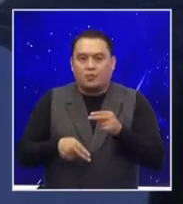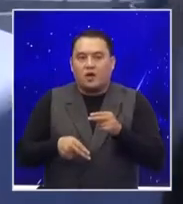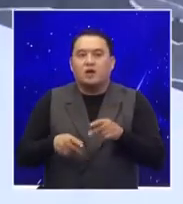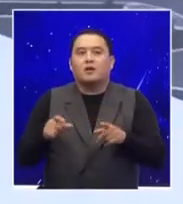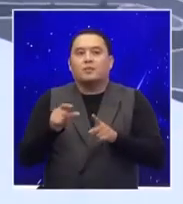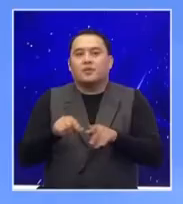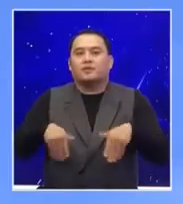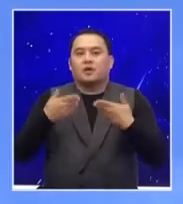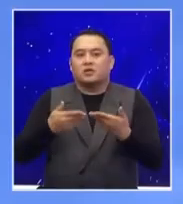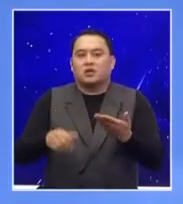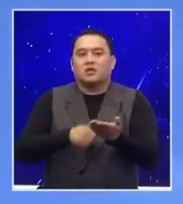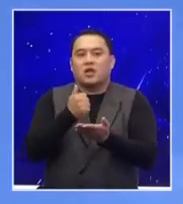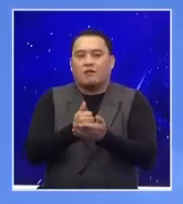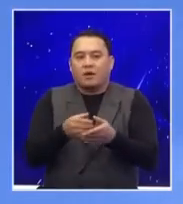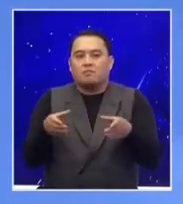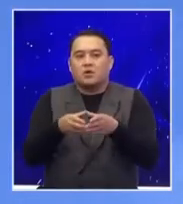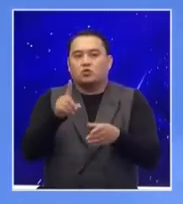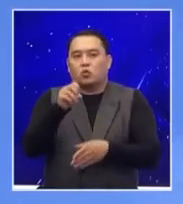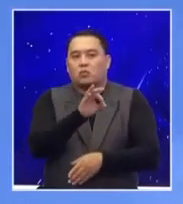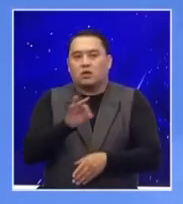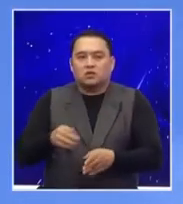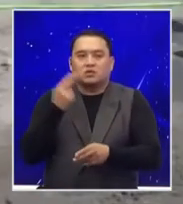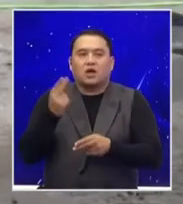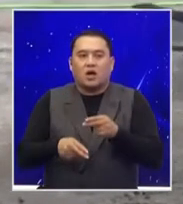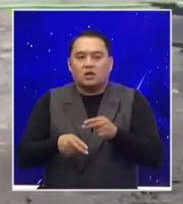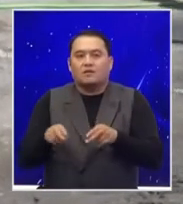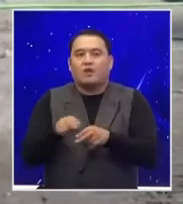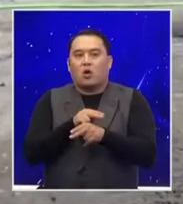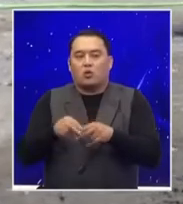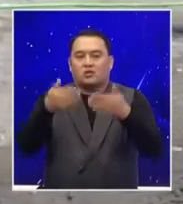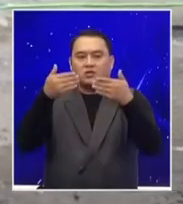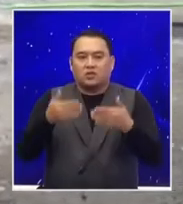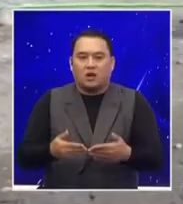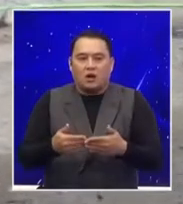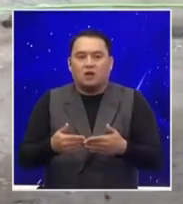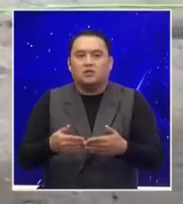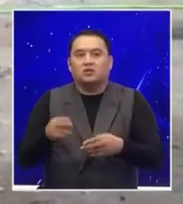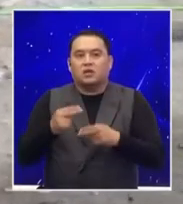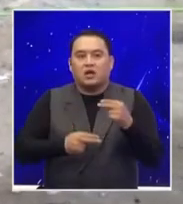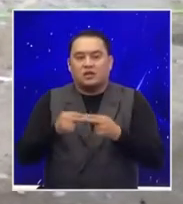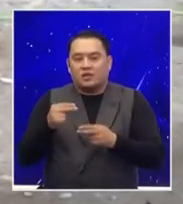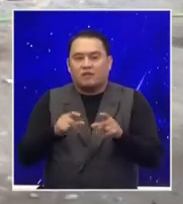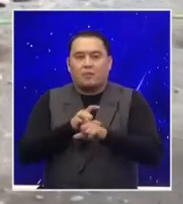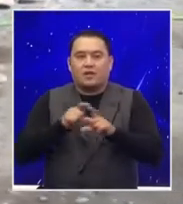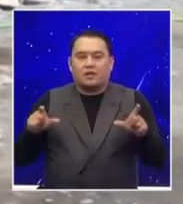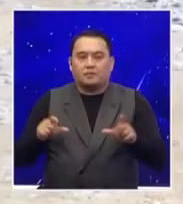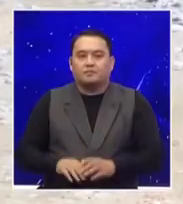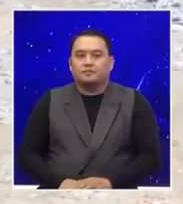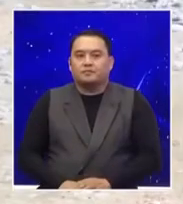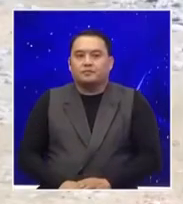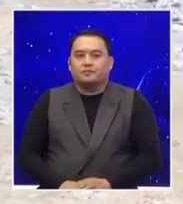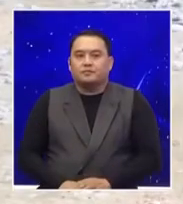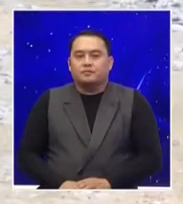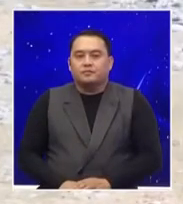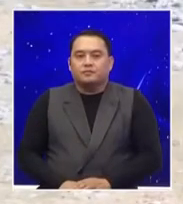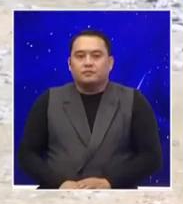словам представителей генерального подрядчика, на 100% завершены наружная кладка стен и черновая отделка строительного объекта.